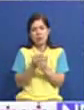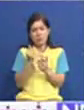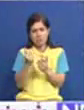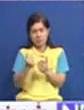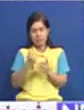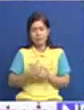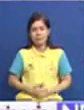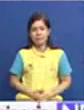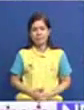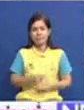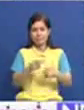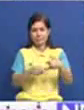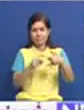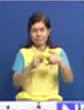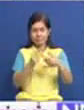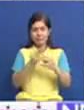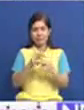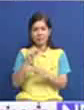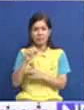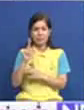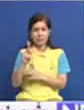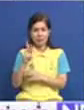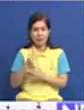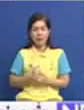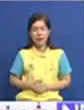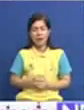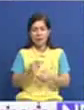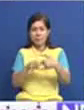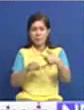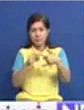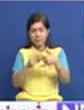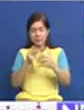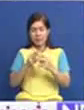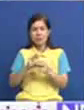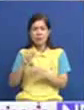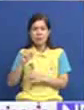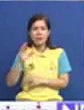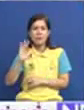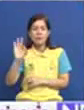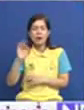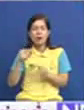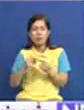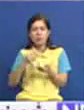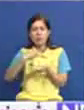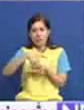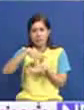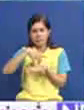ศักรินทร์สุขสงวนถ่ายภาพสีฟ้าจันทองวัฒนารายงาน